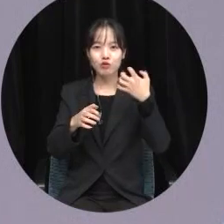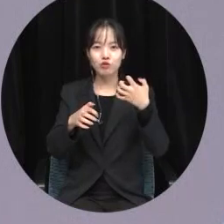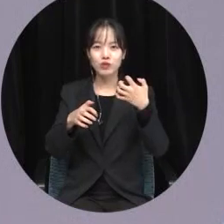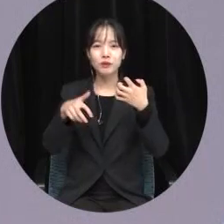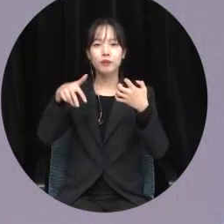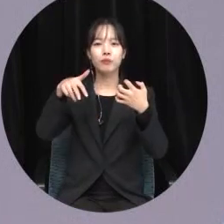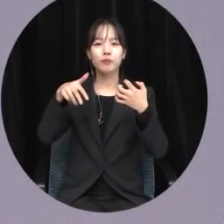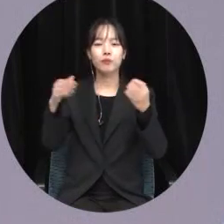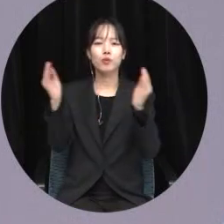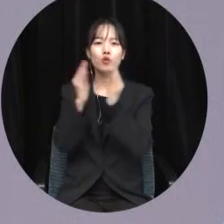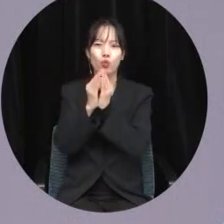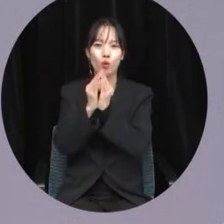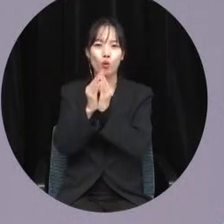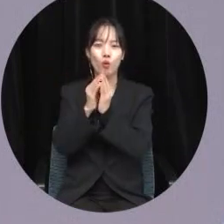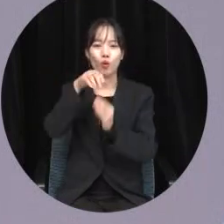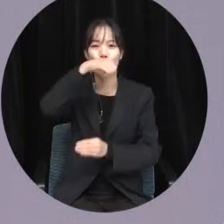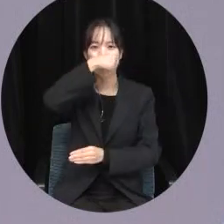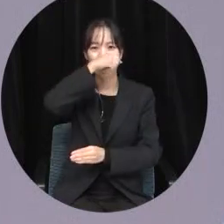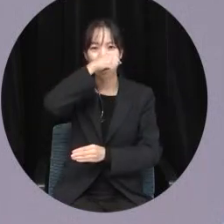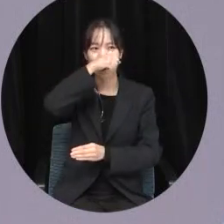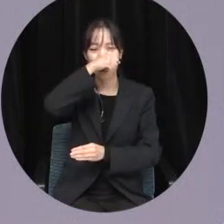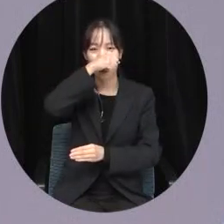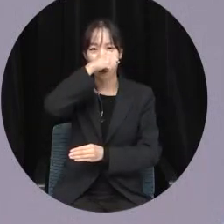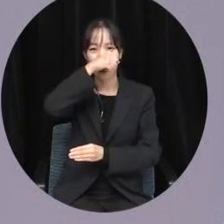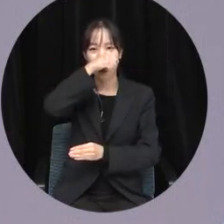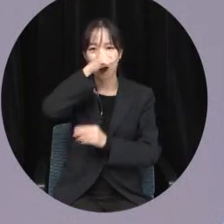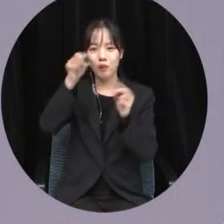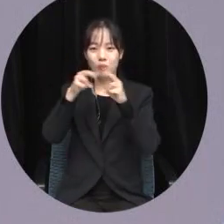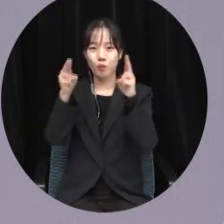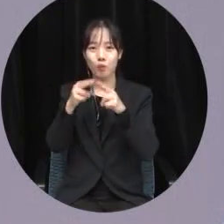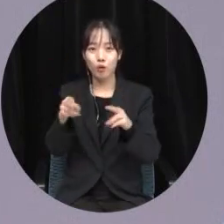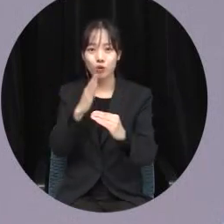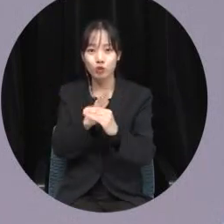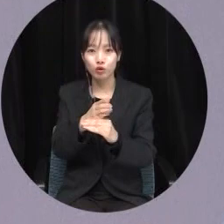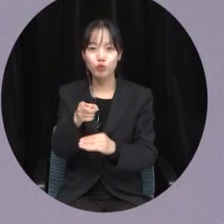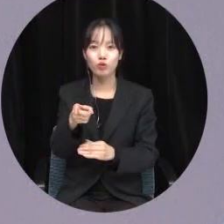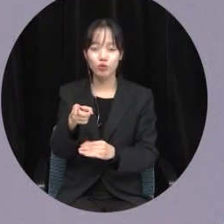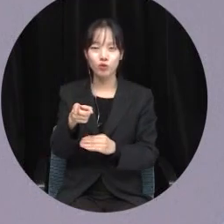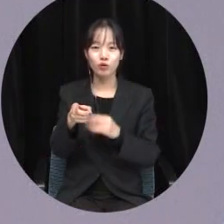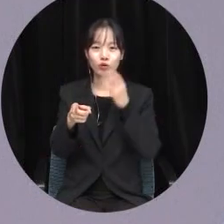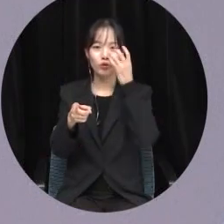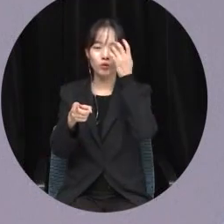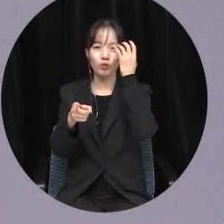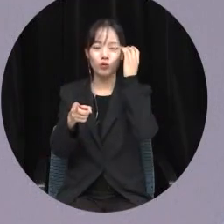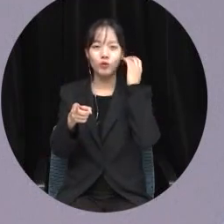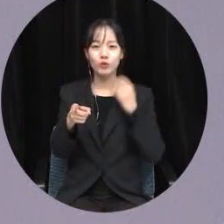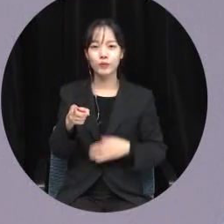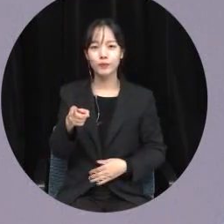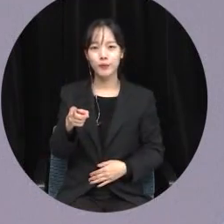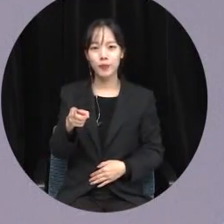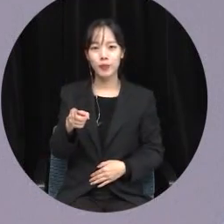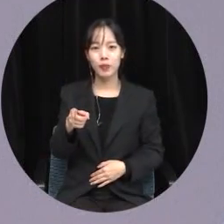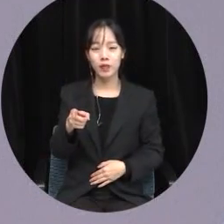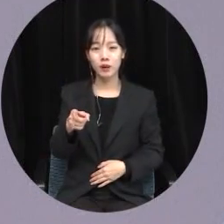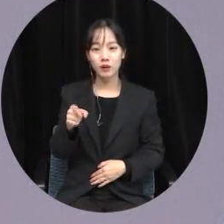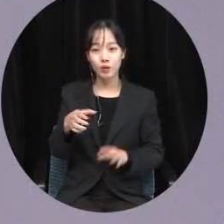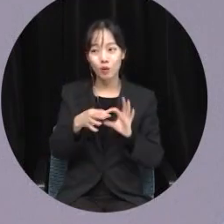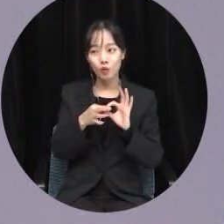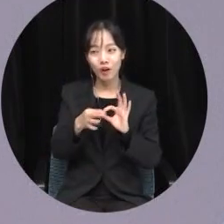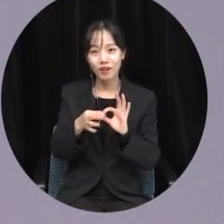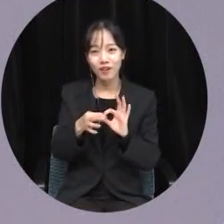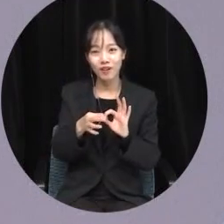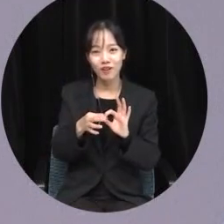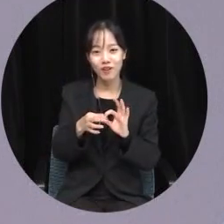달합니다. 이런 어떤 상황에서 우리 이 목동선 경전철 예타 면제 어떻게